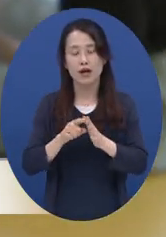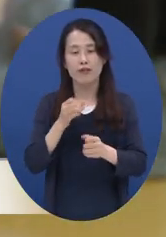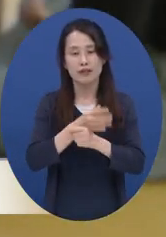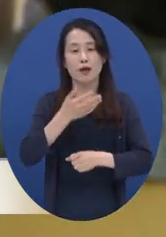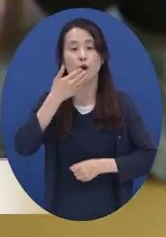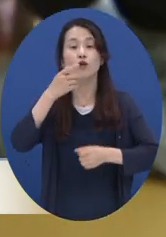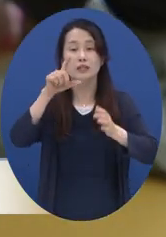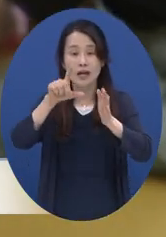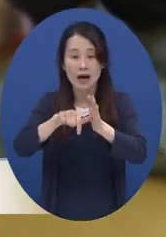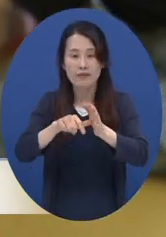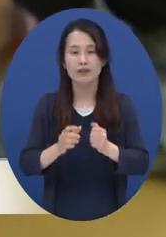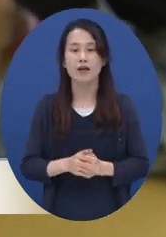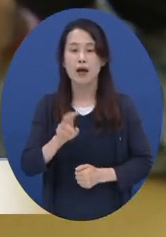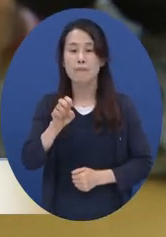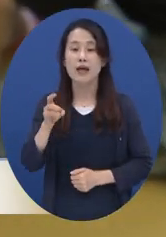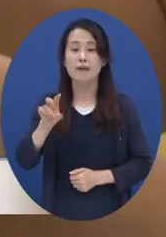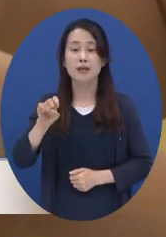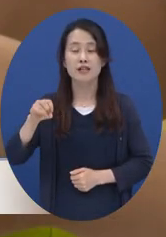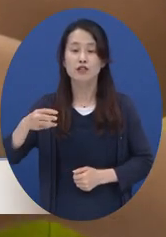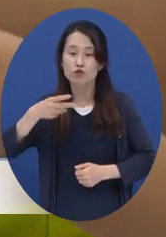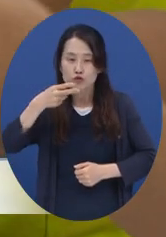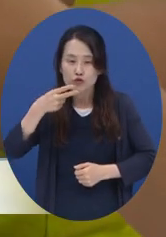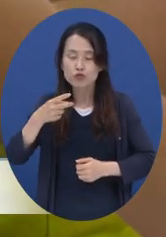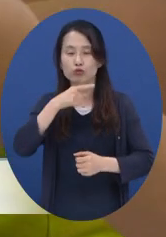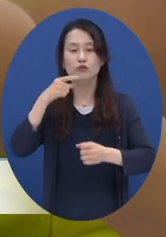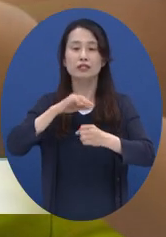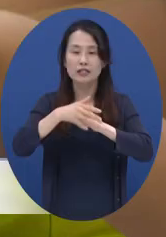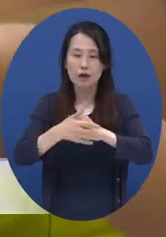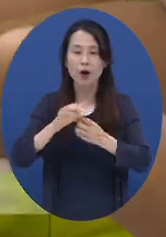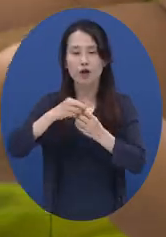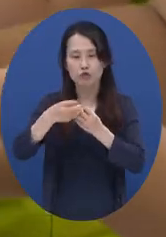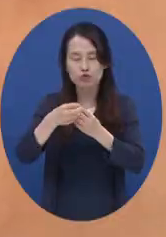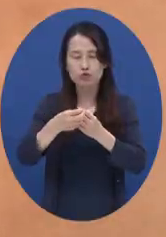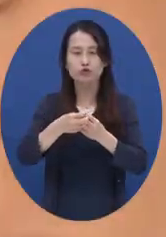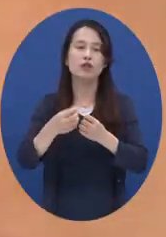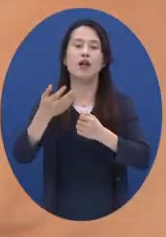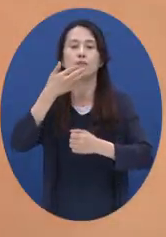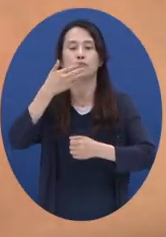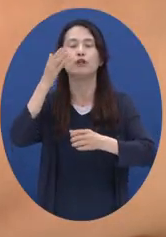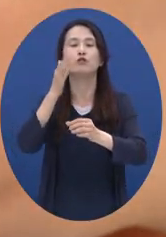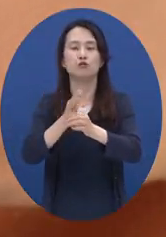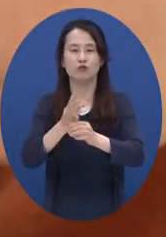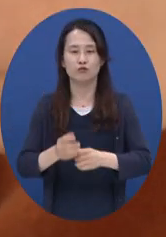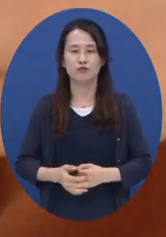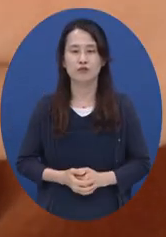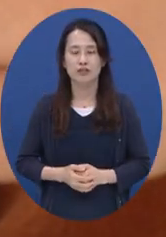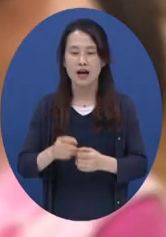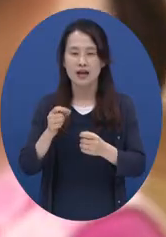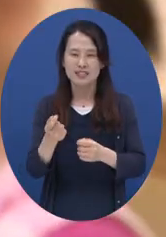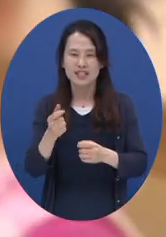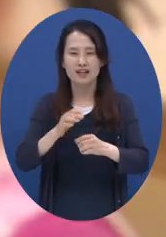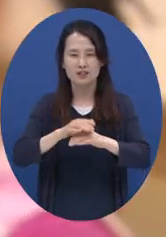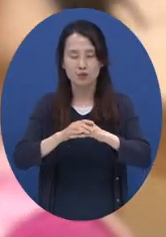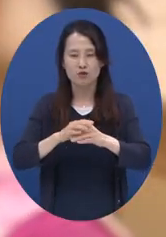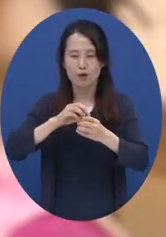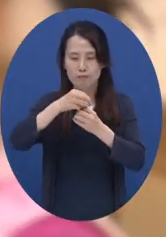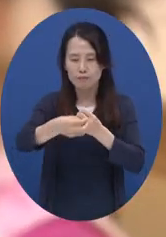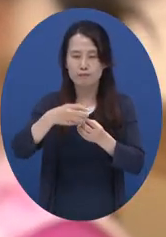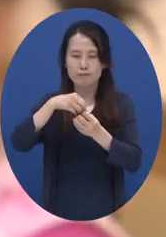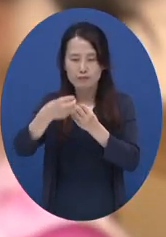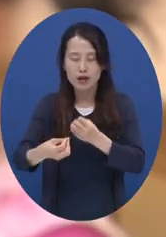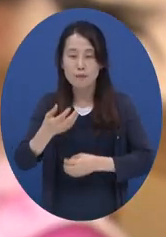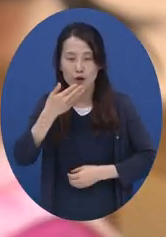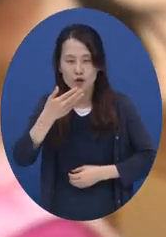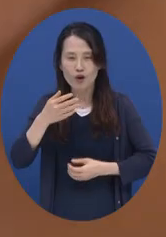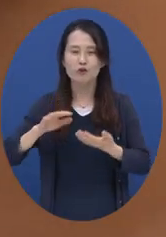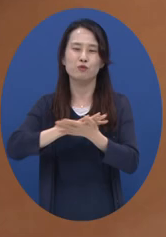어린이집 아이들을 위한 간식 시간. 메밀국수와 함께 사과, 귤등 신선한 과일이 배식됩니다. 고사리 손으로